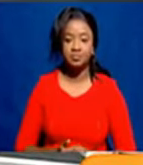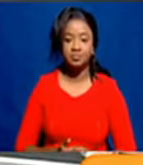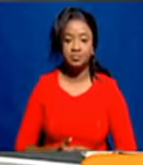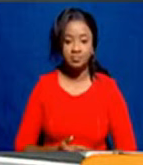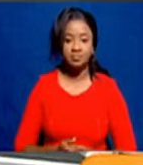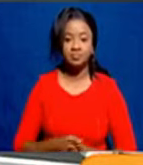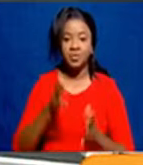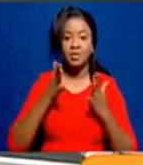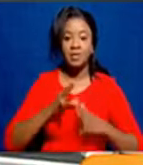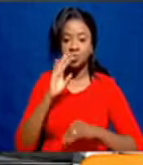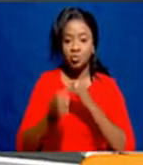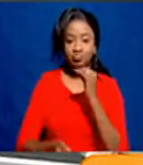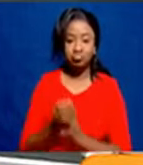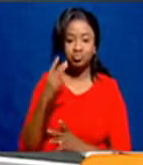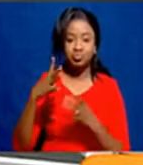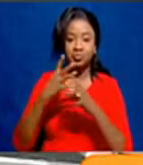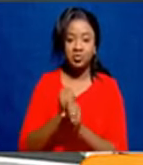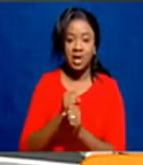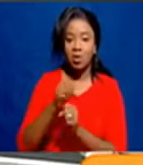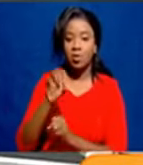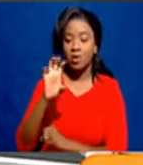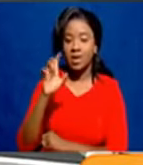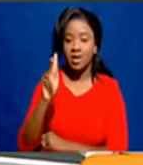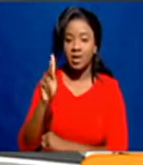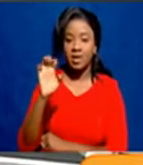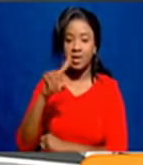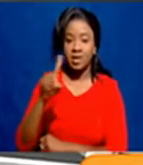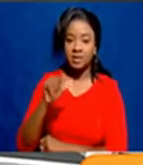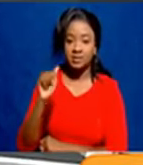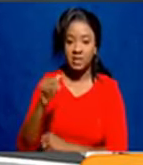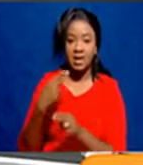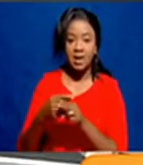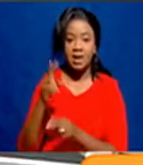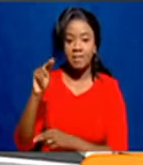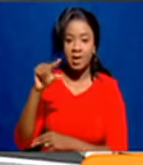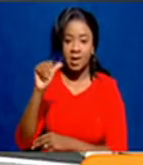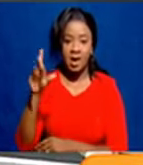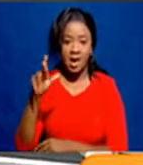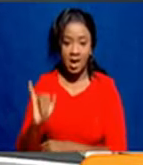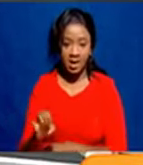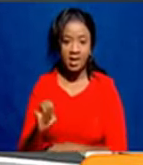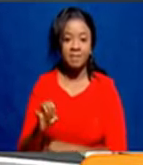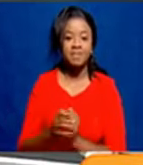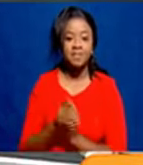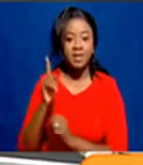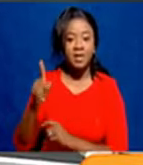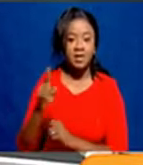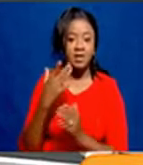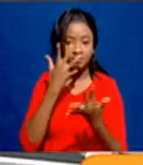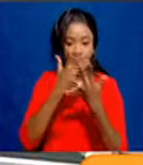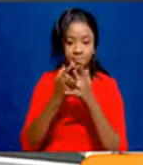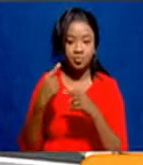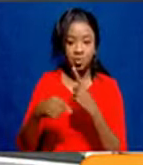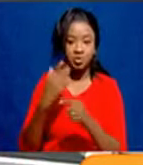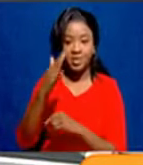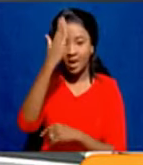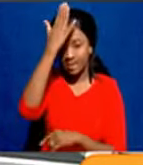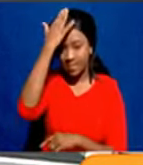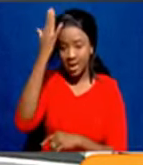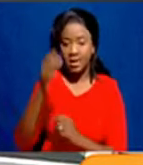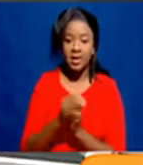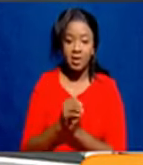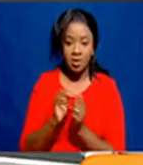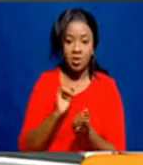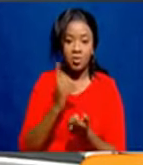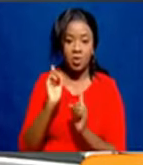Na kwingineko ni kwa mwanzilishi wa Ekeza Sako, David Kariuki Ngare anayefahamika kama Gakuyo, atasalia kizuizini ni Jumatatu wiki